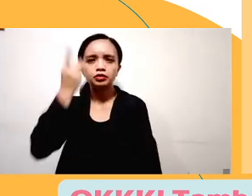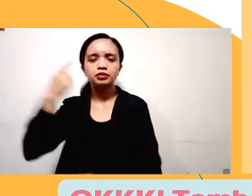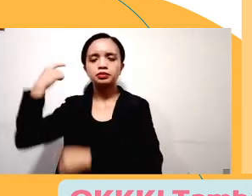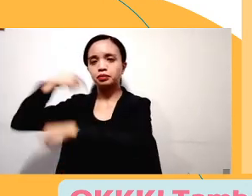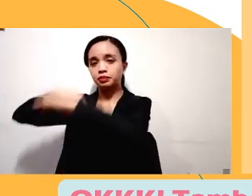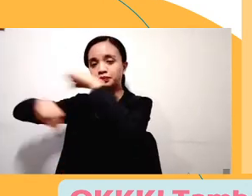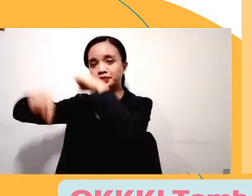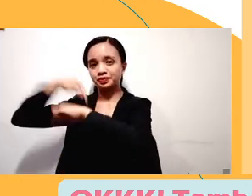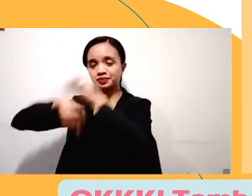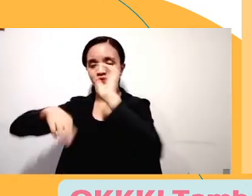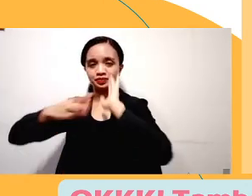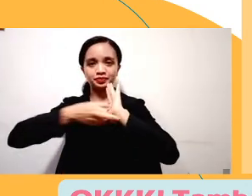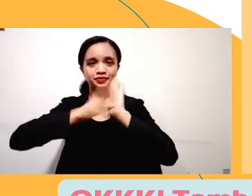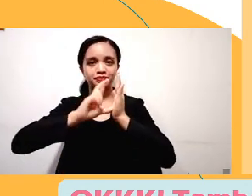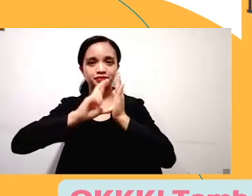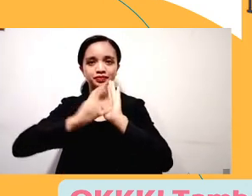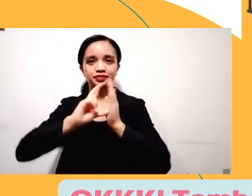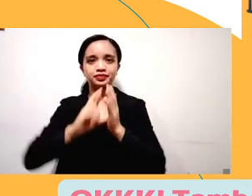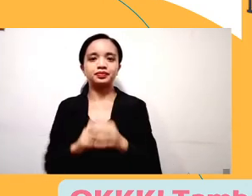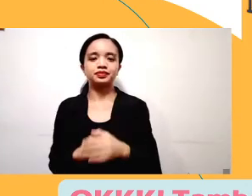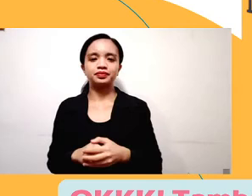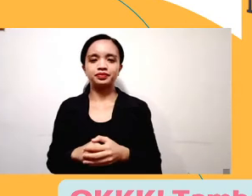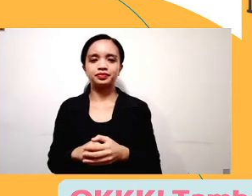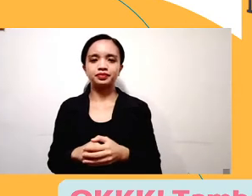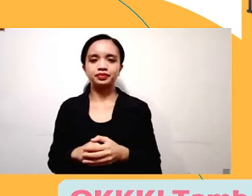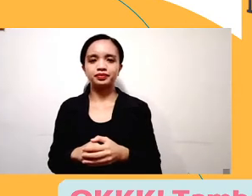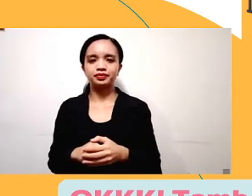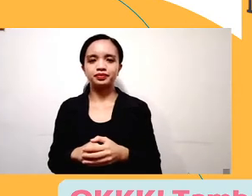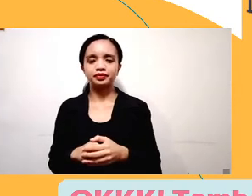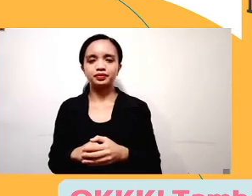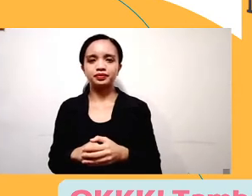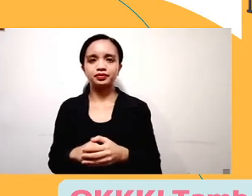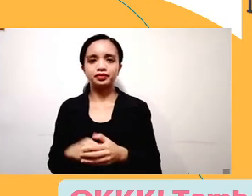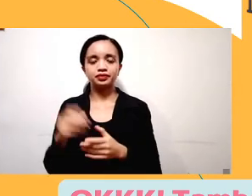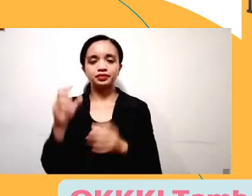always shares with you. Sarili, the self,